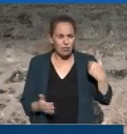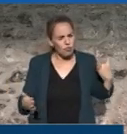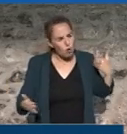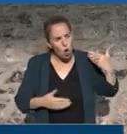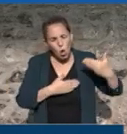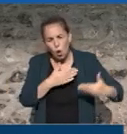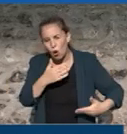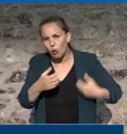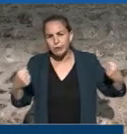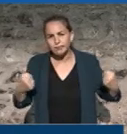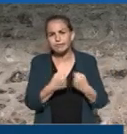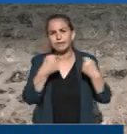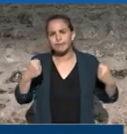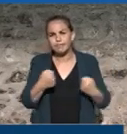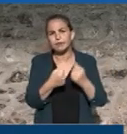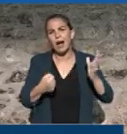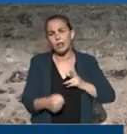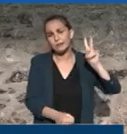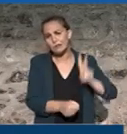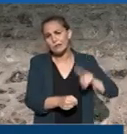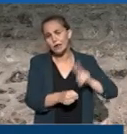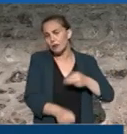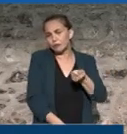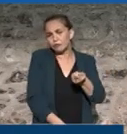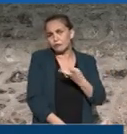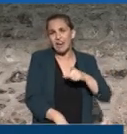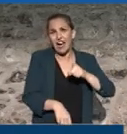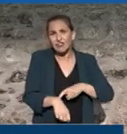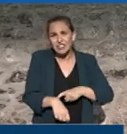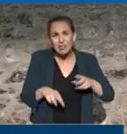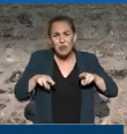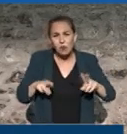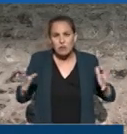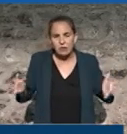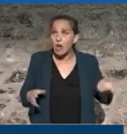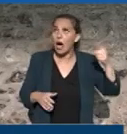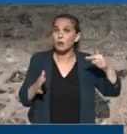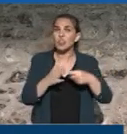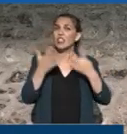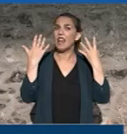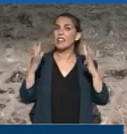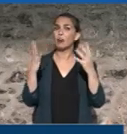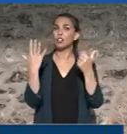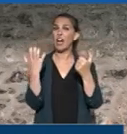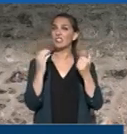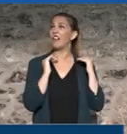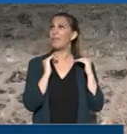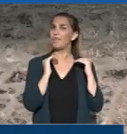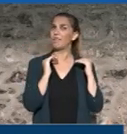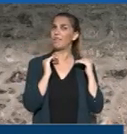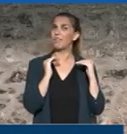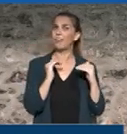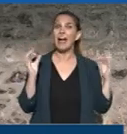κάθε χρόνο, επειδή έχουμε μείνει με έναν δρόμο ο οποίος έρχεται ουσιαστικά από τη δεκαετία του 60, την τεράστια αναπτυξιακή δυναμική που θα δώσει στην